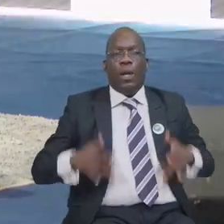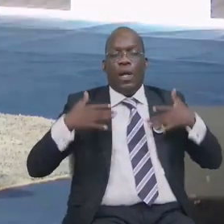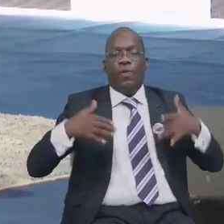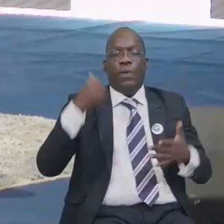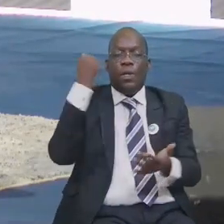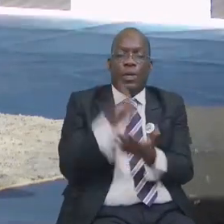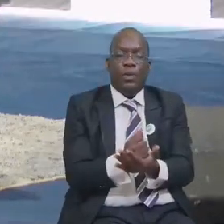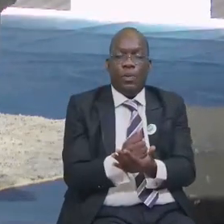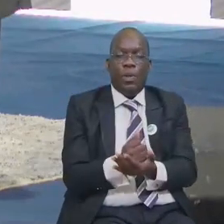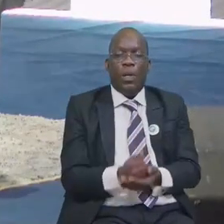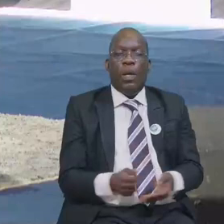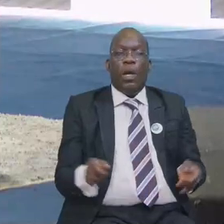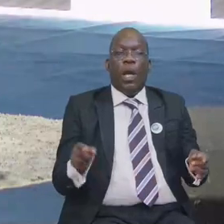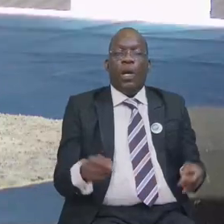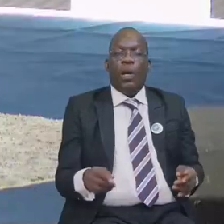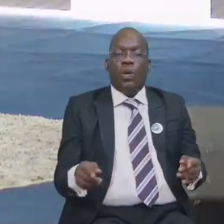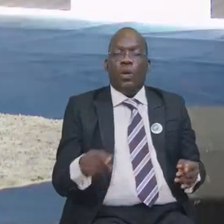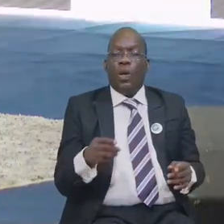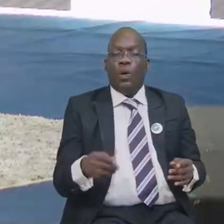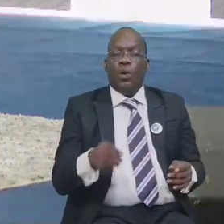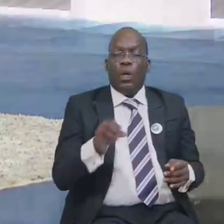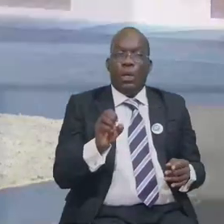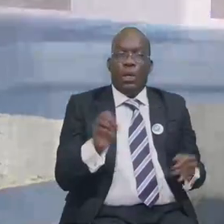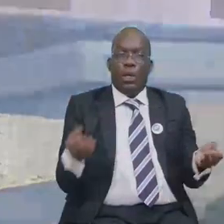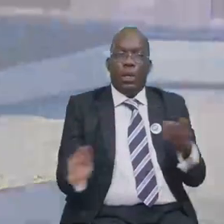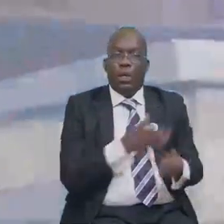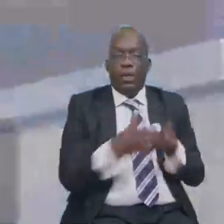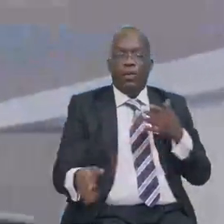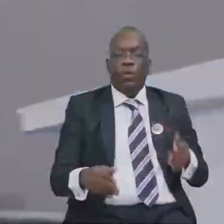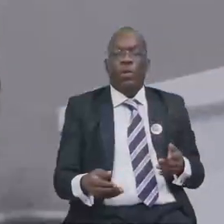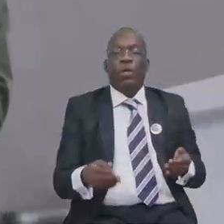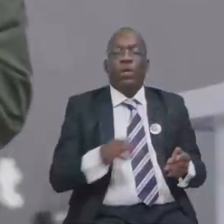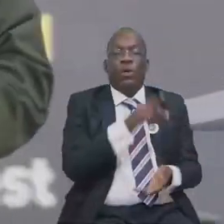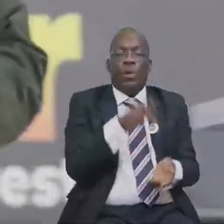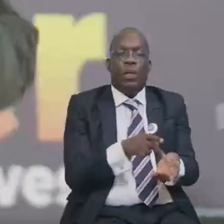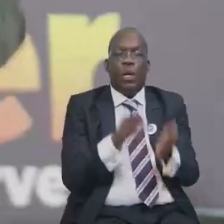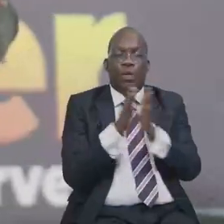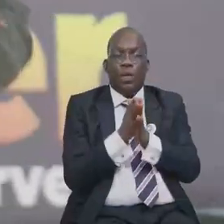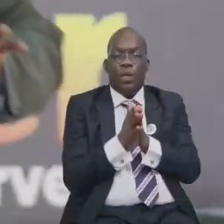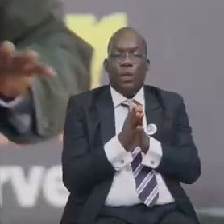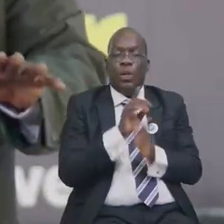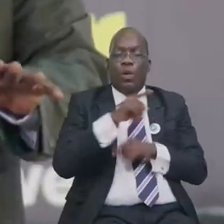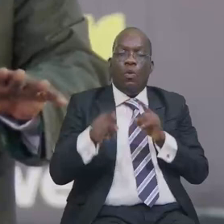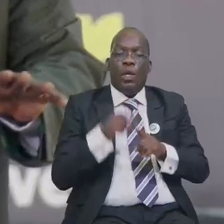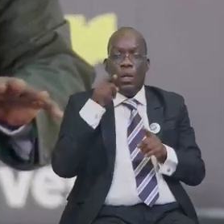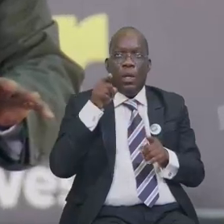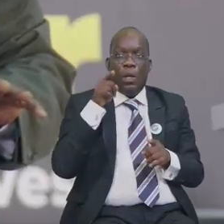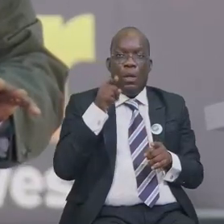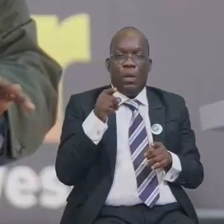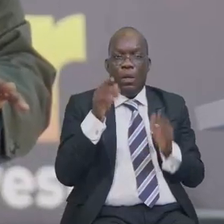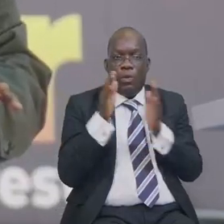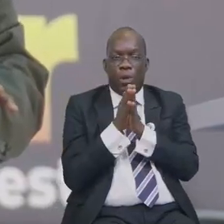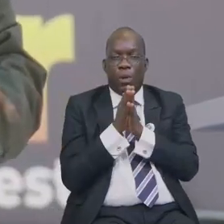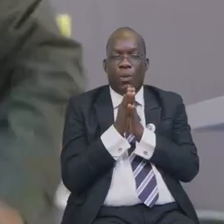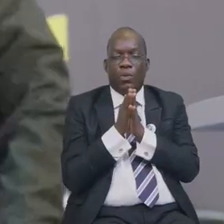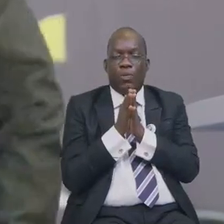Regardez Pierre. Quand il a prié, Dieu a exaucé. Quand il a touché les gens, Dieu